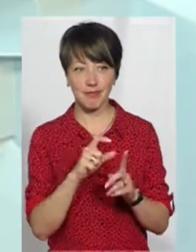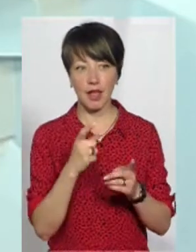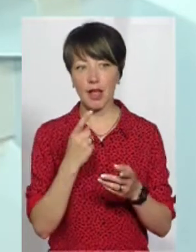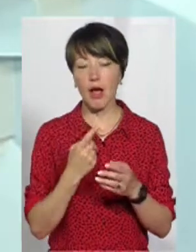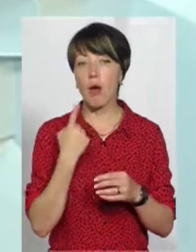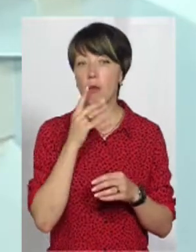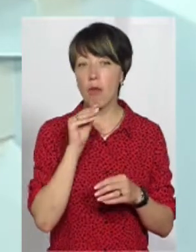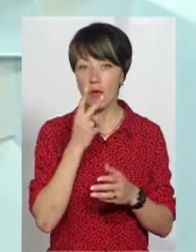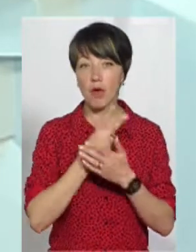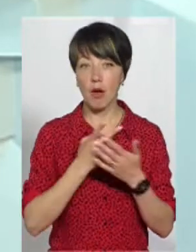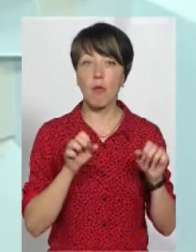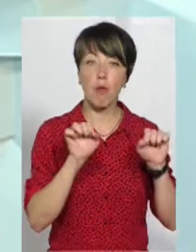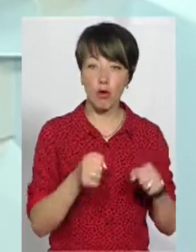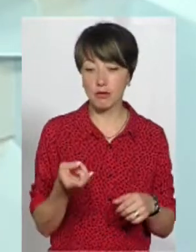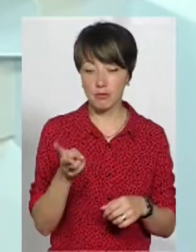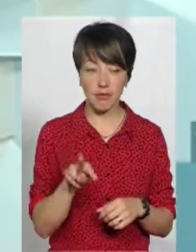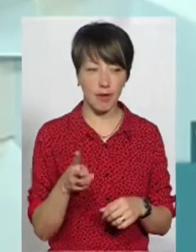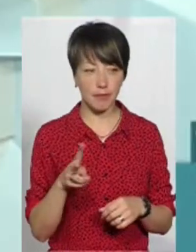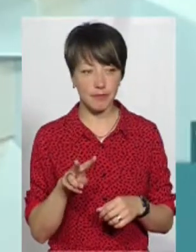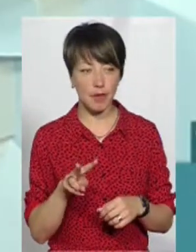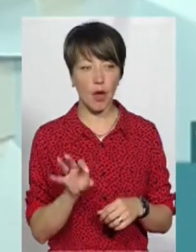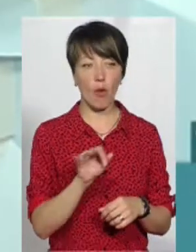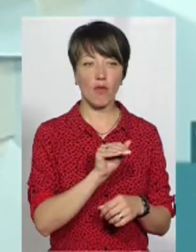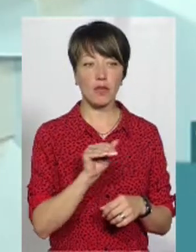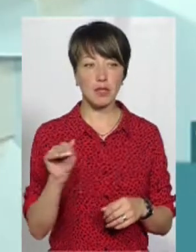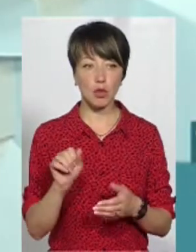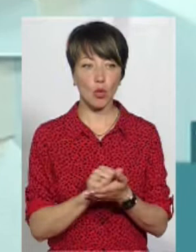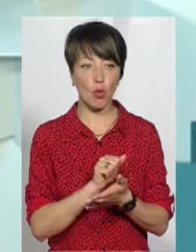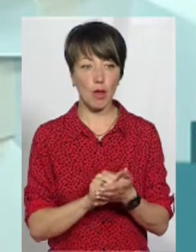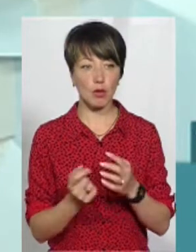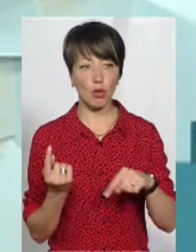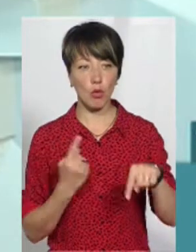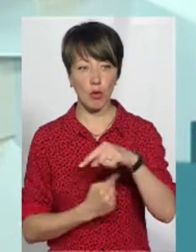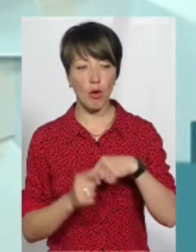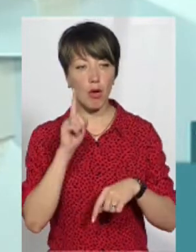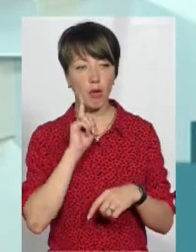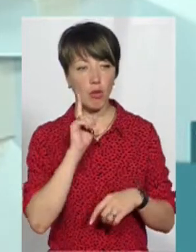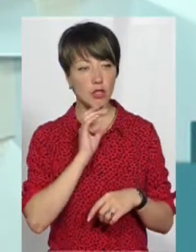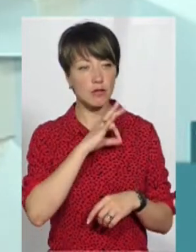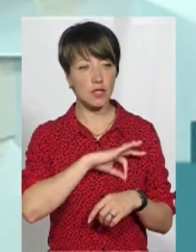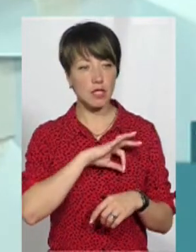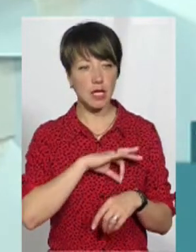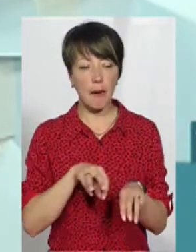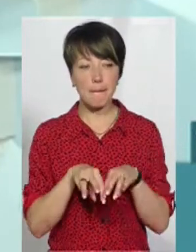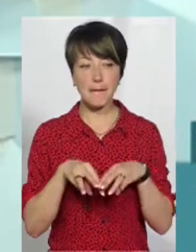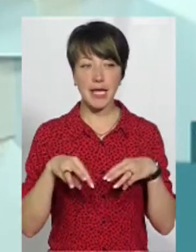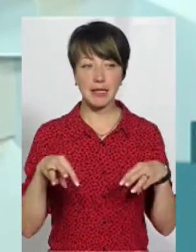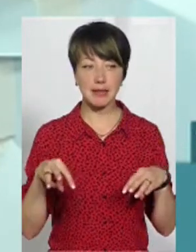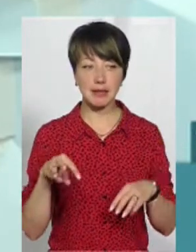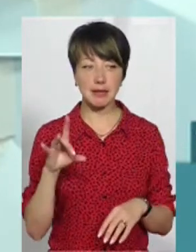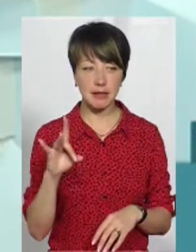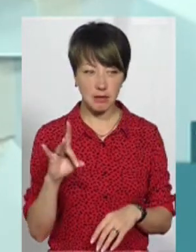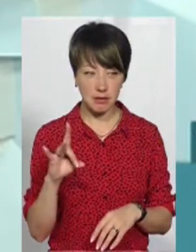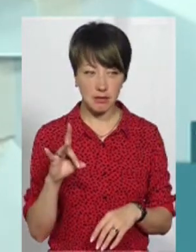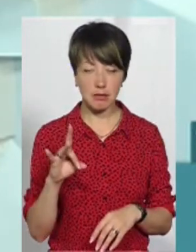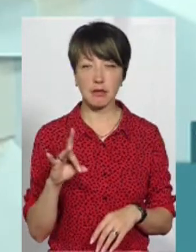і міністр, і міністерка. В офіційному документі документообігу поки що вживається слово «міністр». І, до